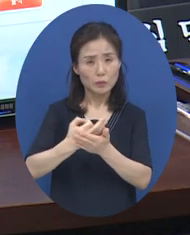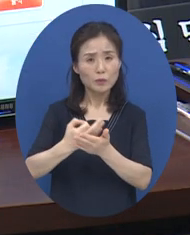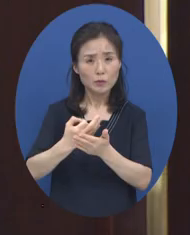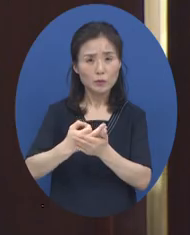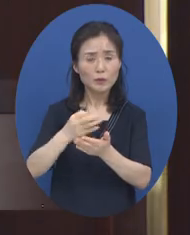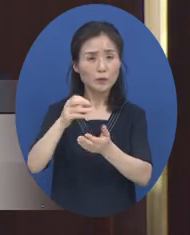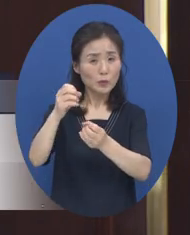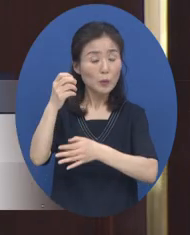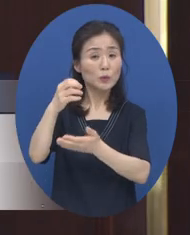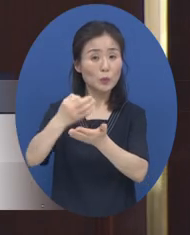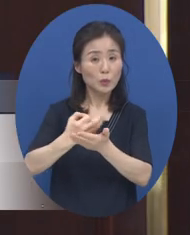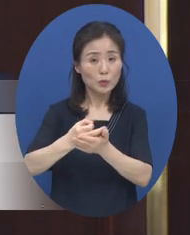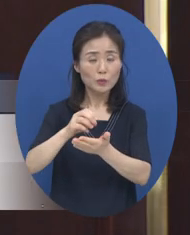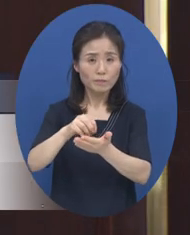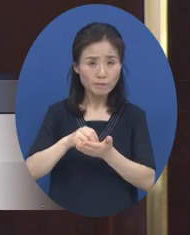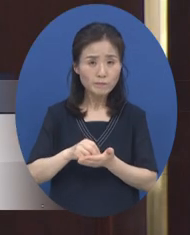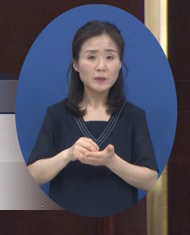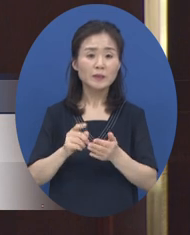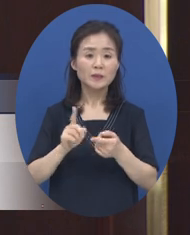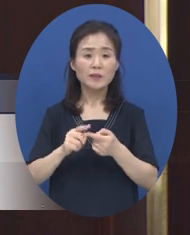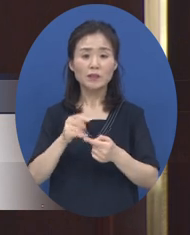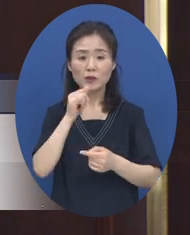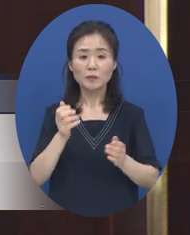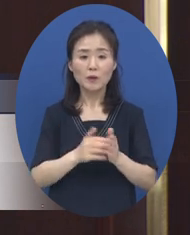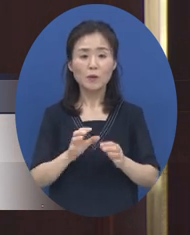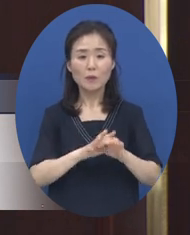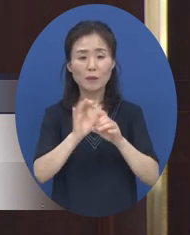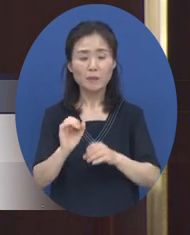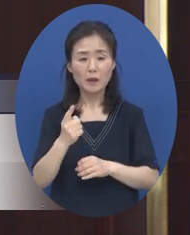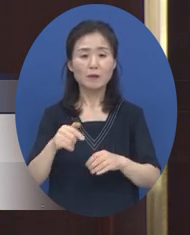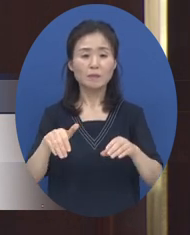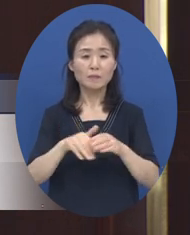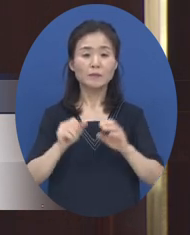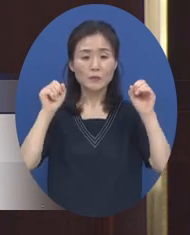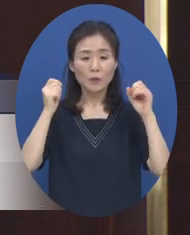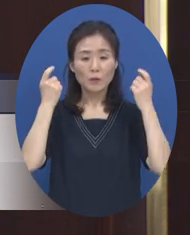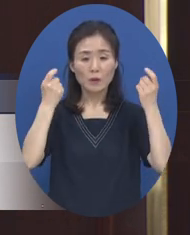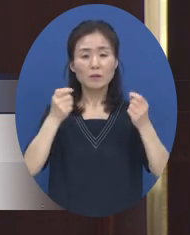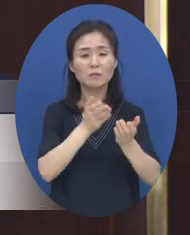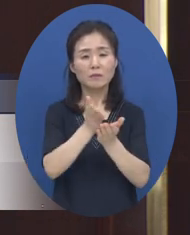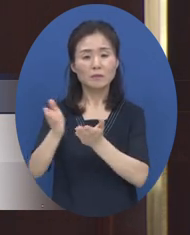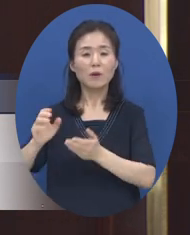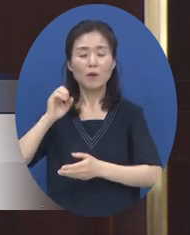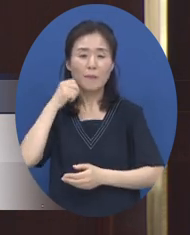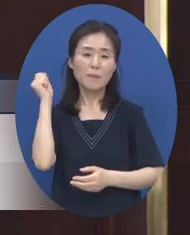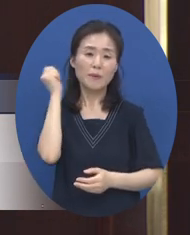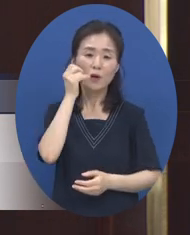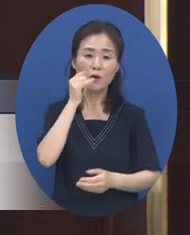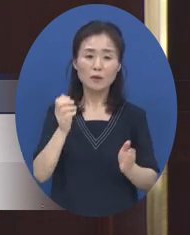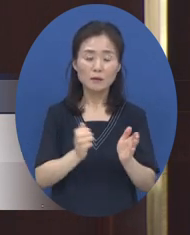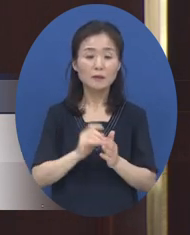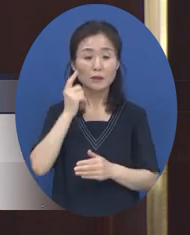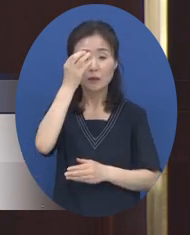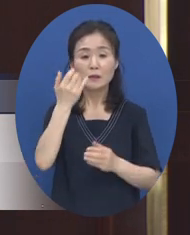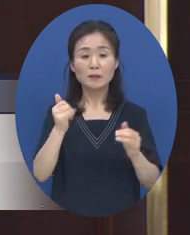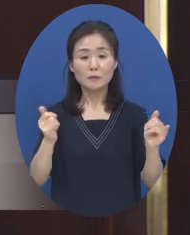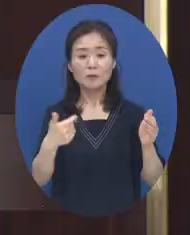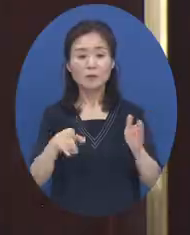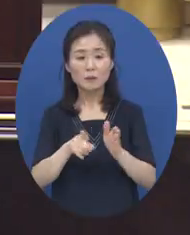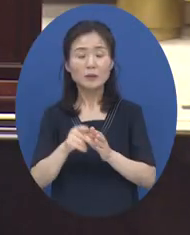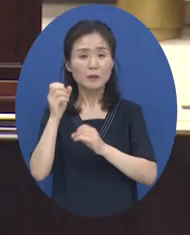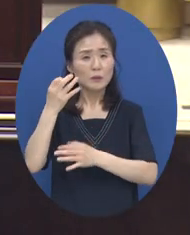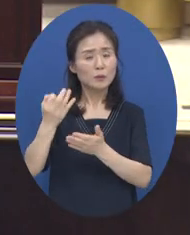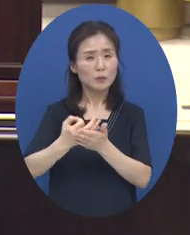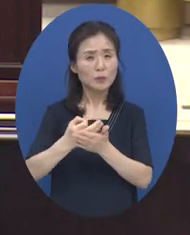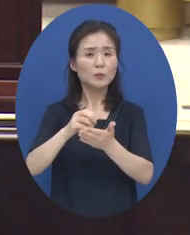나왔습니다. 코로나19로 문화 체육 관광 분야는 어려움의 직격탄을 맞고 있습니다. 예술을 하는 사람들을 위한 기본소득이 도입돼야